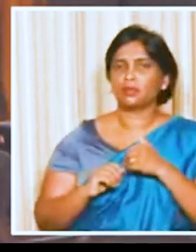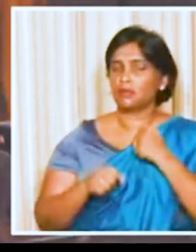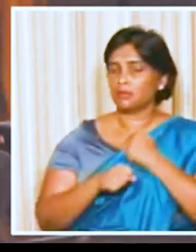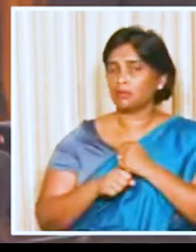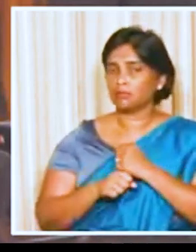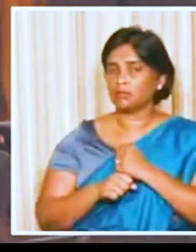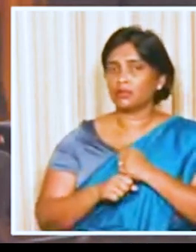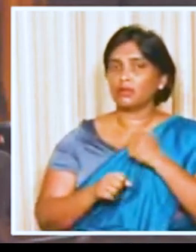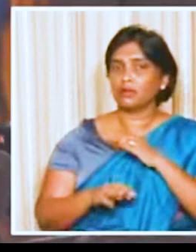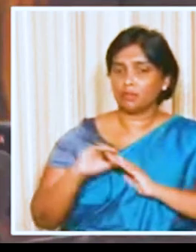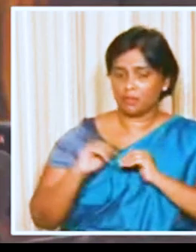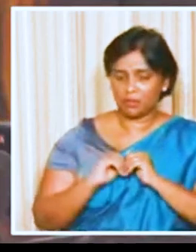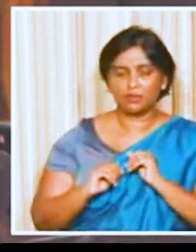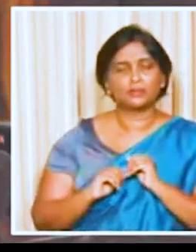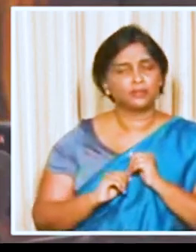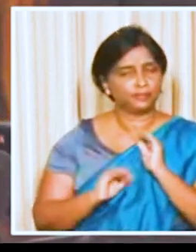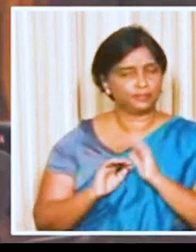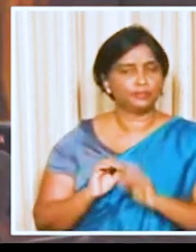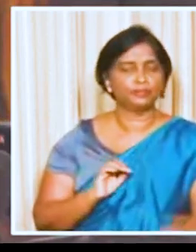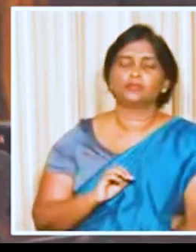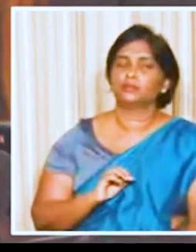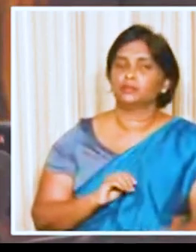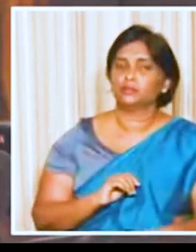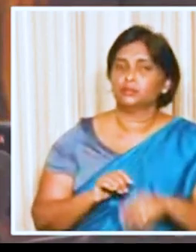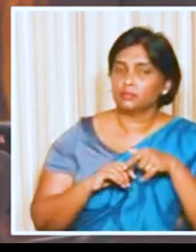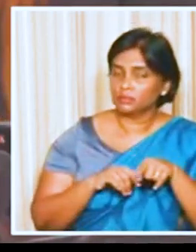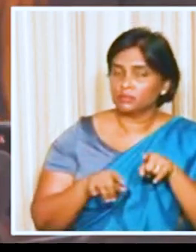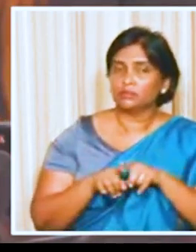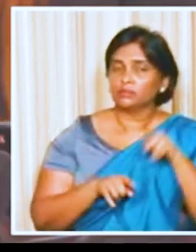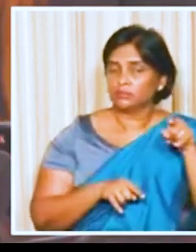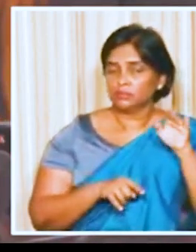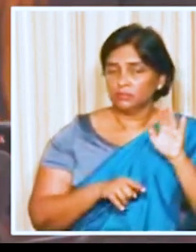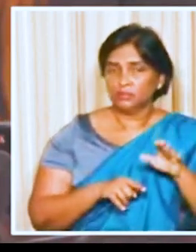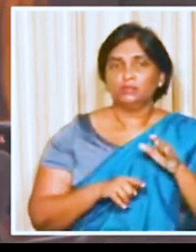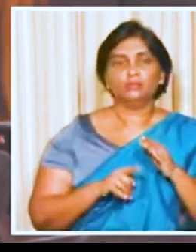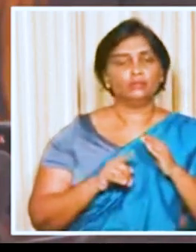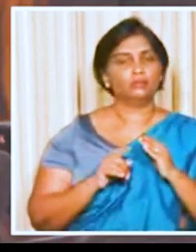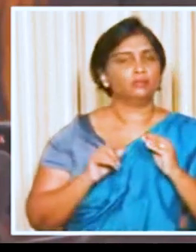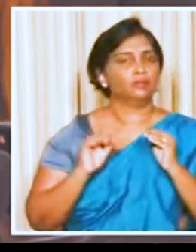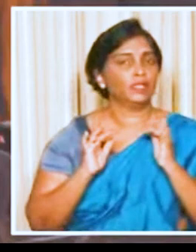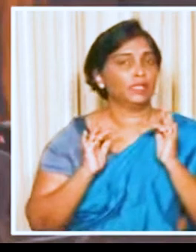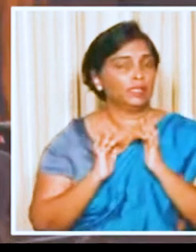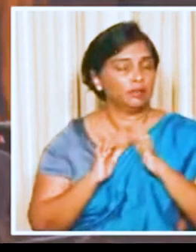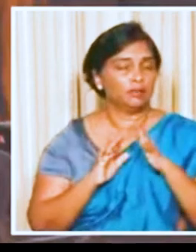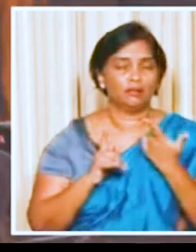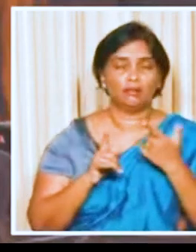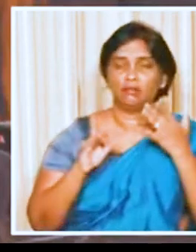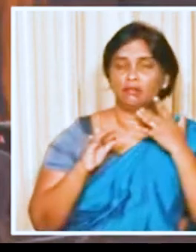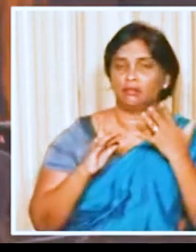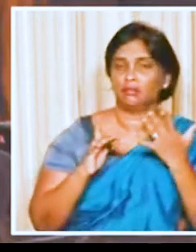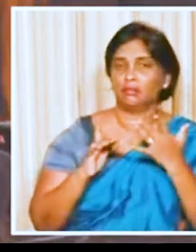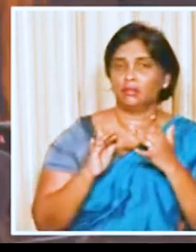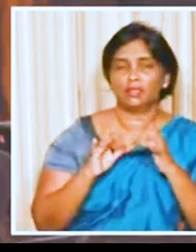பேசுகின்றோம். அதே போல தான் இன்று ஆன்லைன் சேஃப்டி பில் என்ற ஒன்றை கொண்டு ஊடகங்களை இன்னும் அடக்குவதற்கான வழிகளை அரசாங்கம்